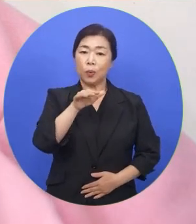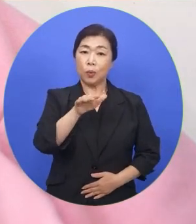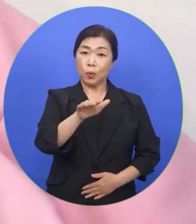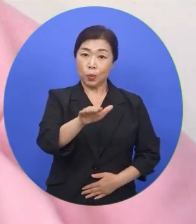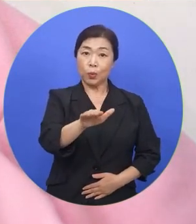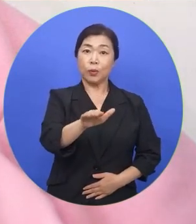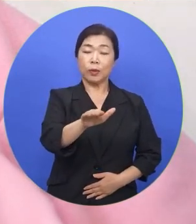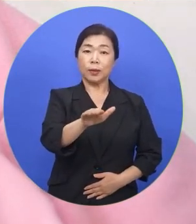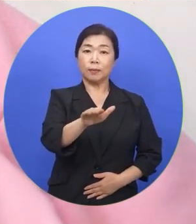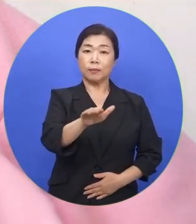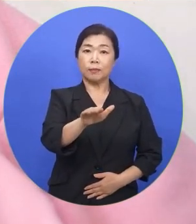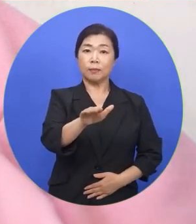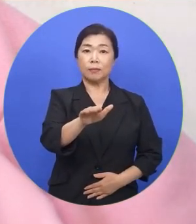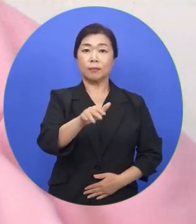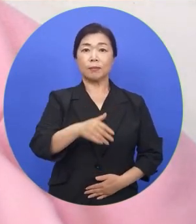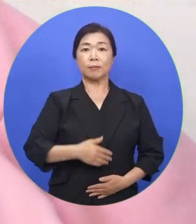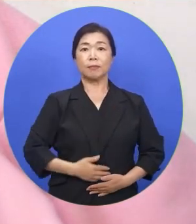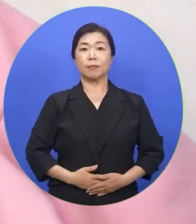내뱉고